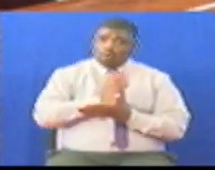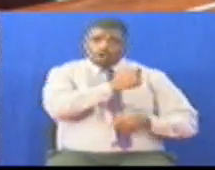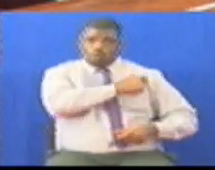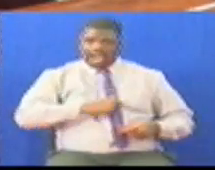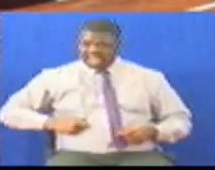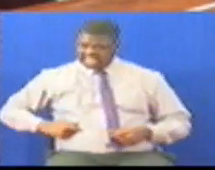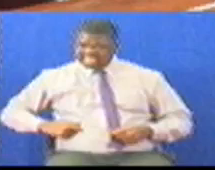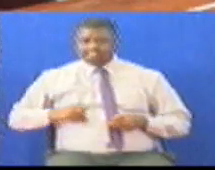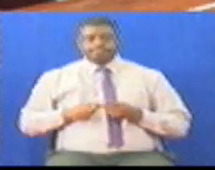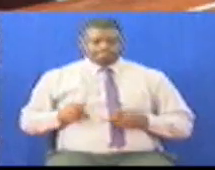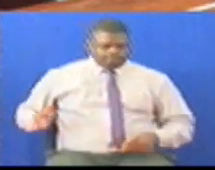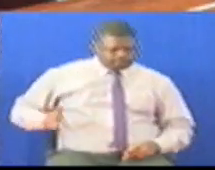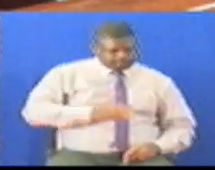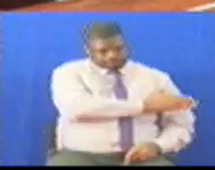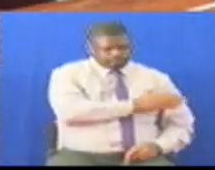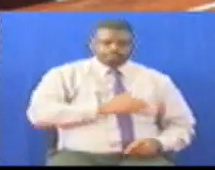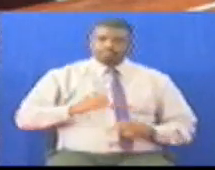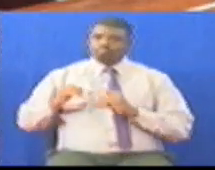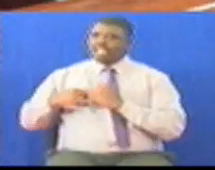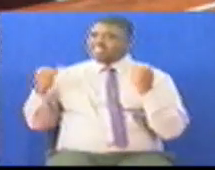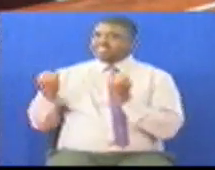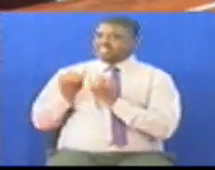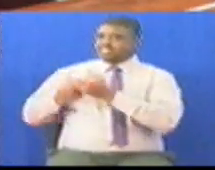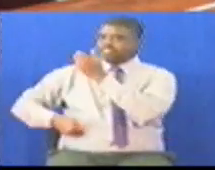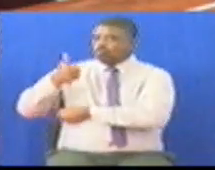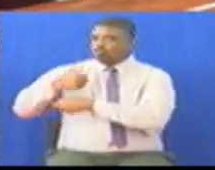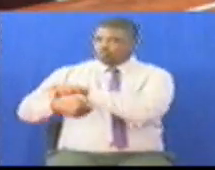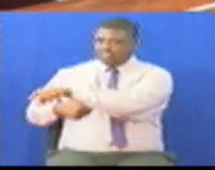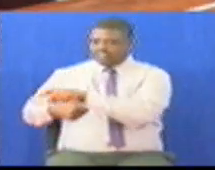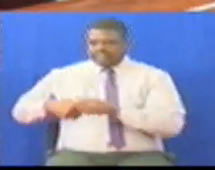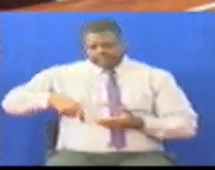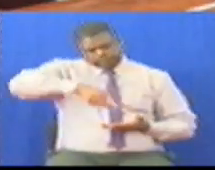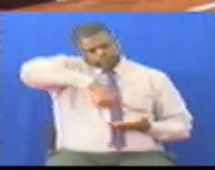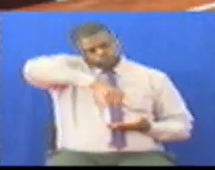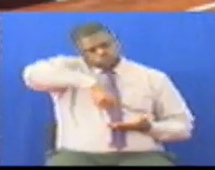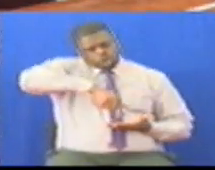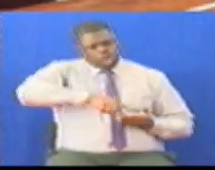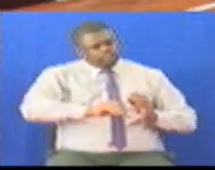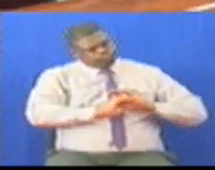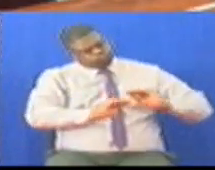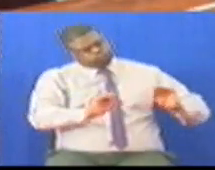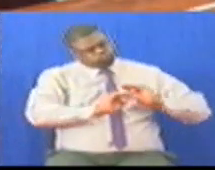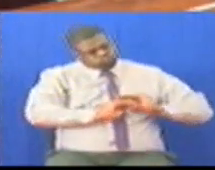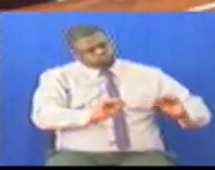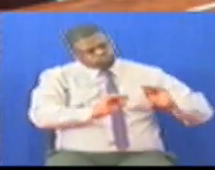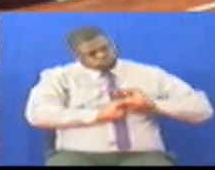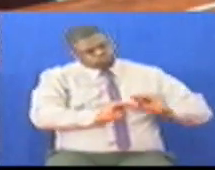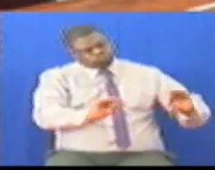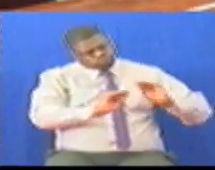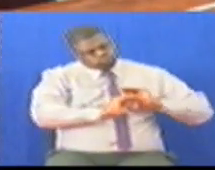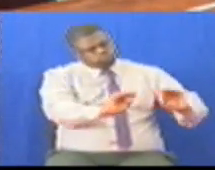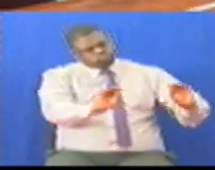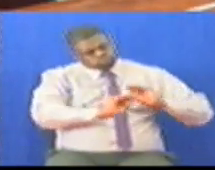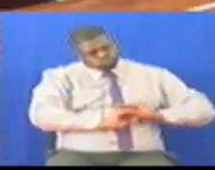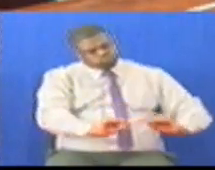ya uongozi, hiki ni kituo kinatoa taaluma, kinatoa mafunzo mbalimbali, lakini nataka nipongeze